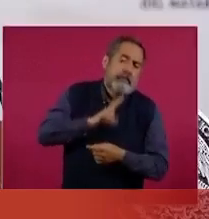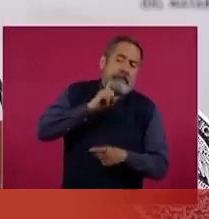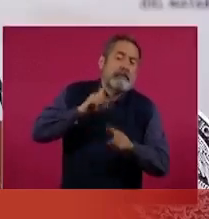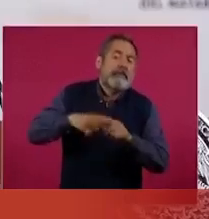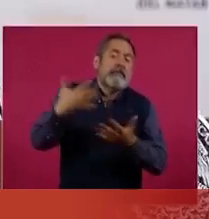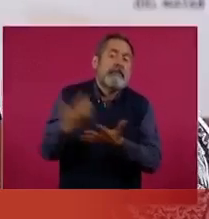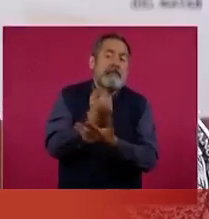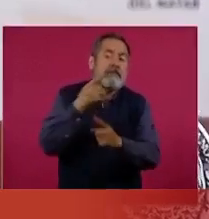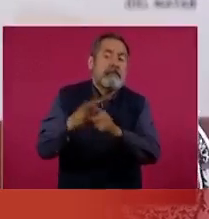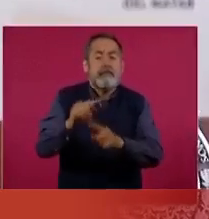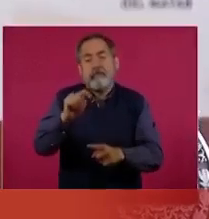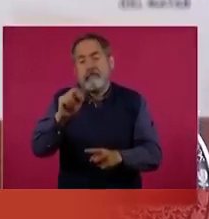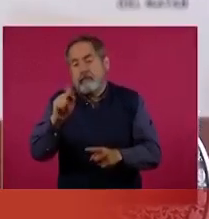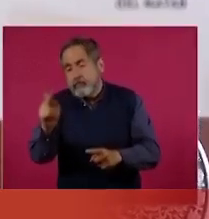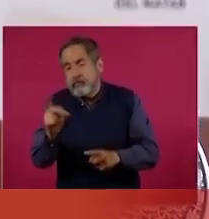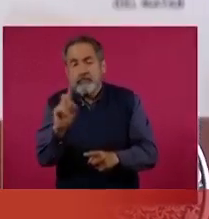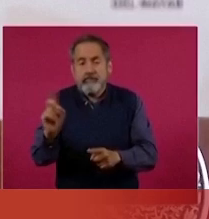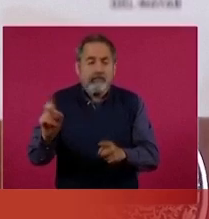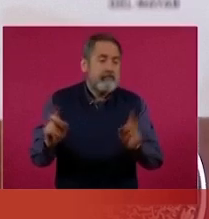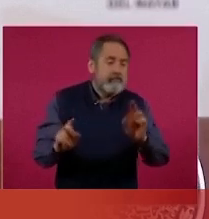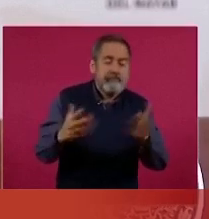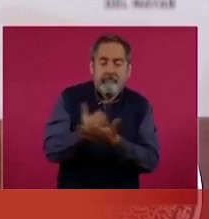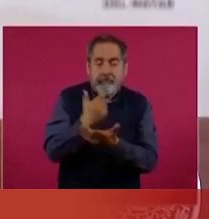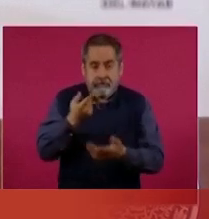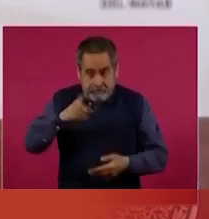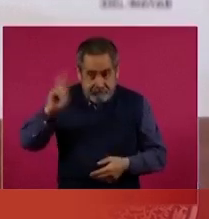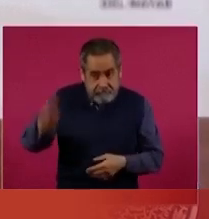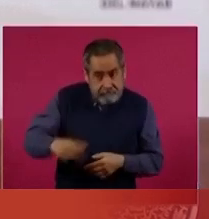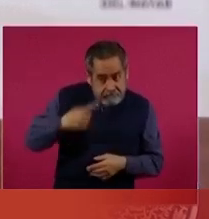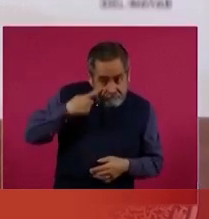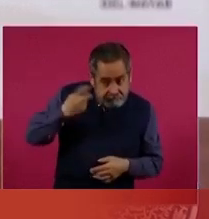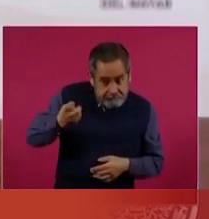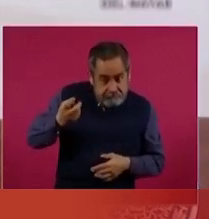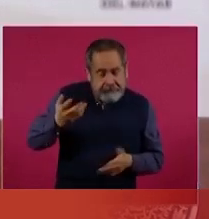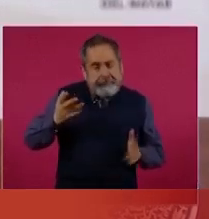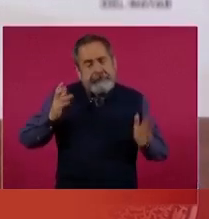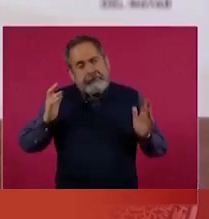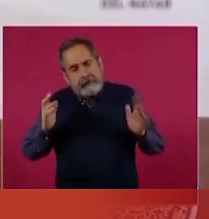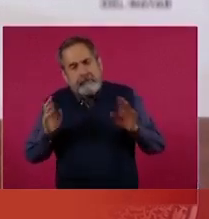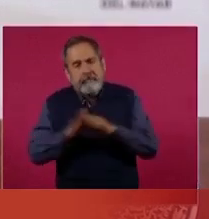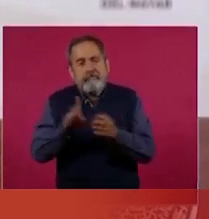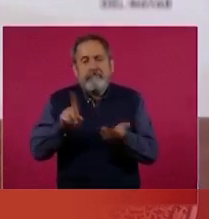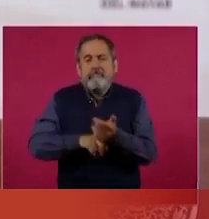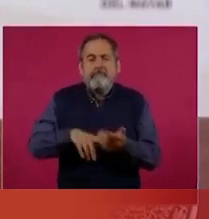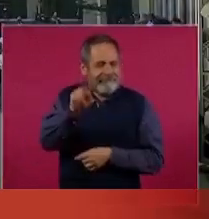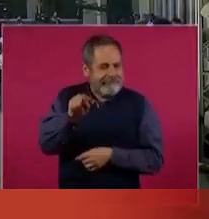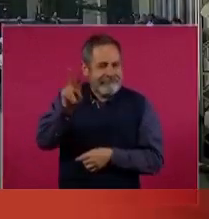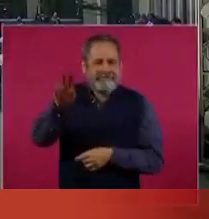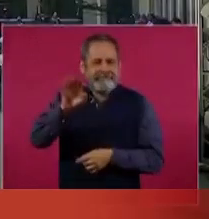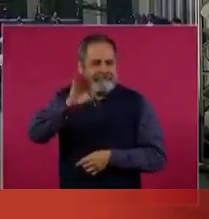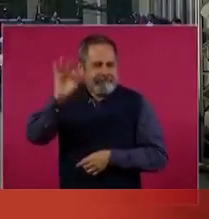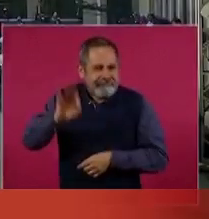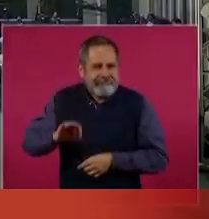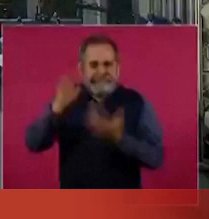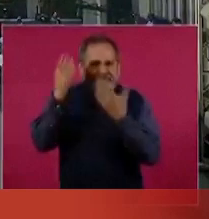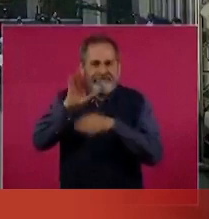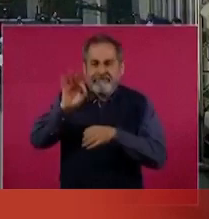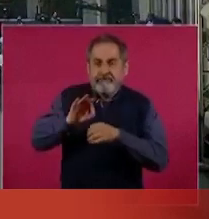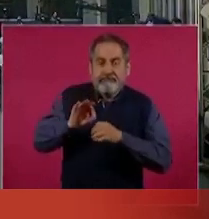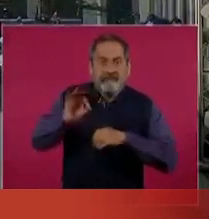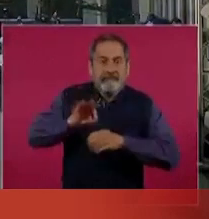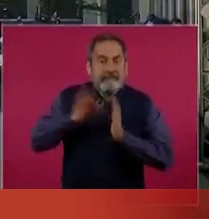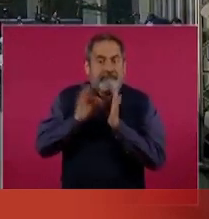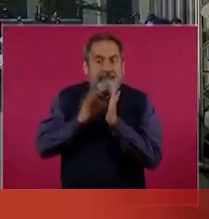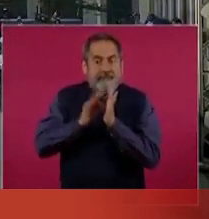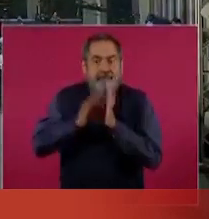新闻发布会上对马斯克的说法提出质疑，并将他和特朗普的言论归咎于11月美国大选的激